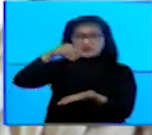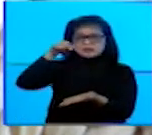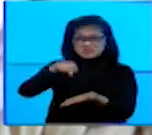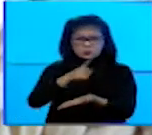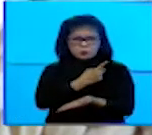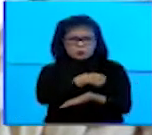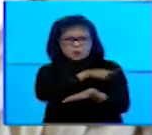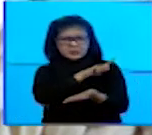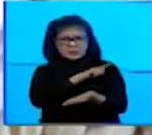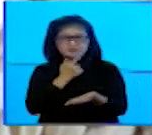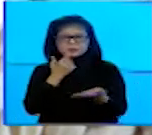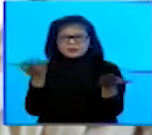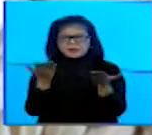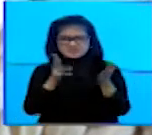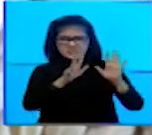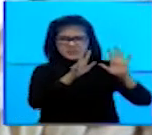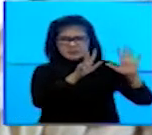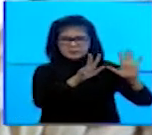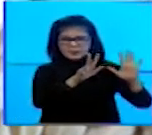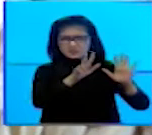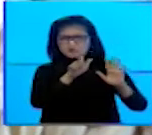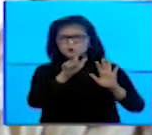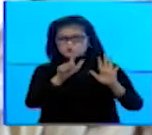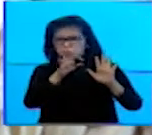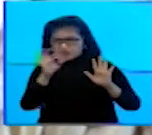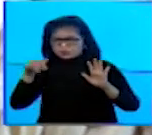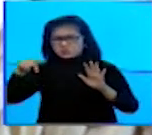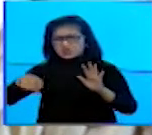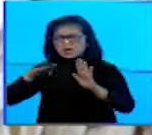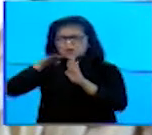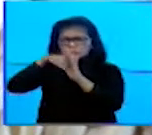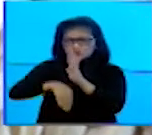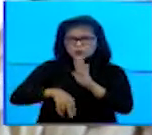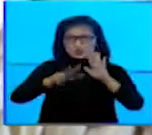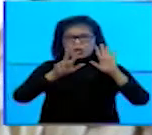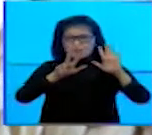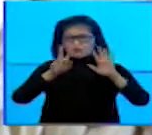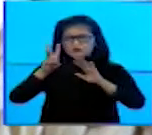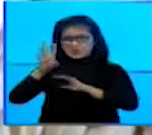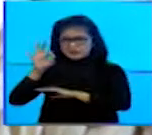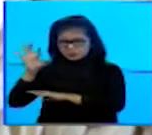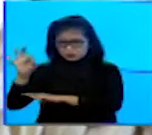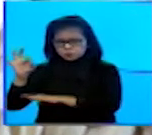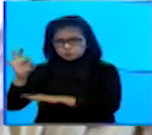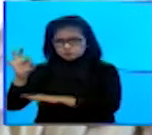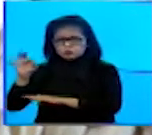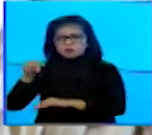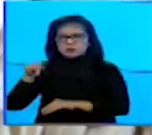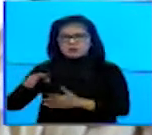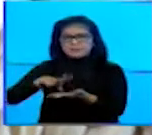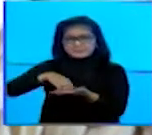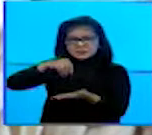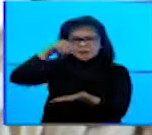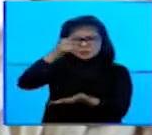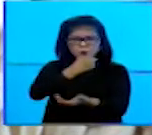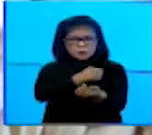sebelumnya Rp8.700 kini menjadi Rp8.300 per kilogram. Beras kualitas medium super